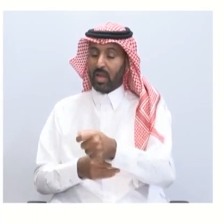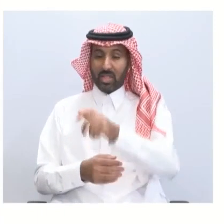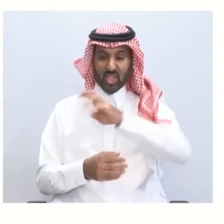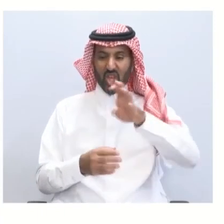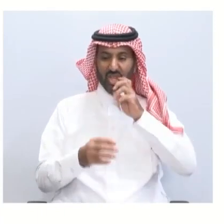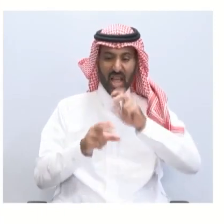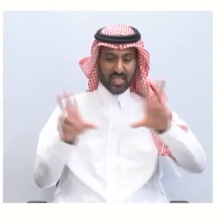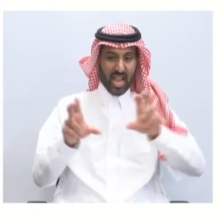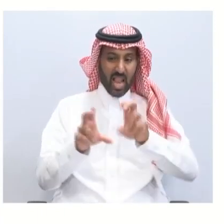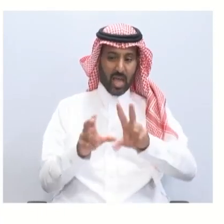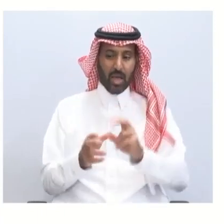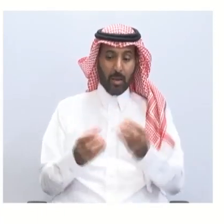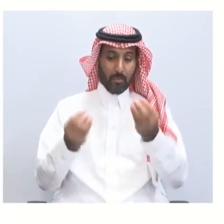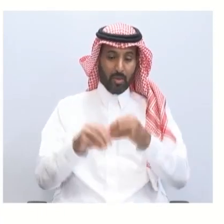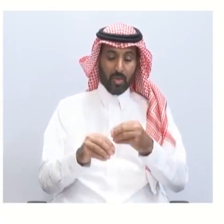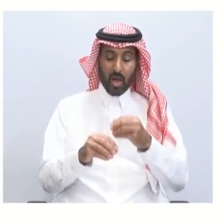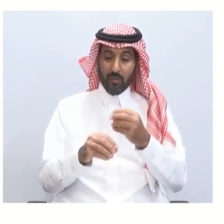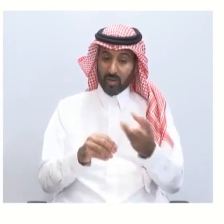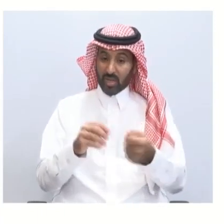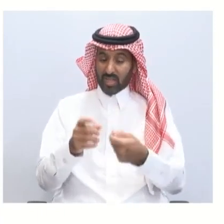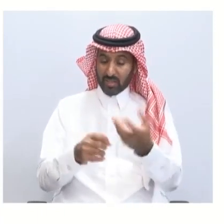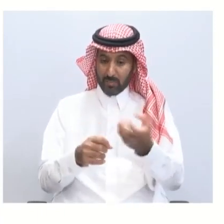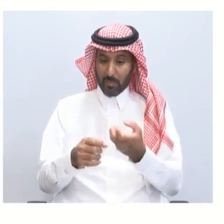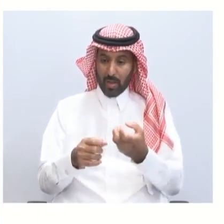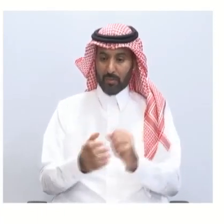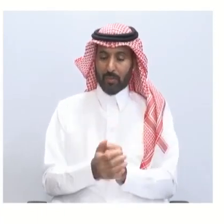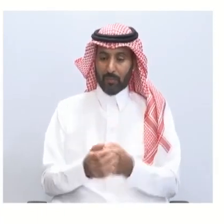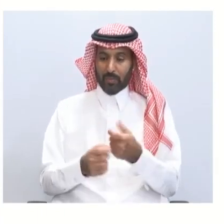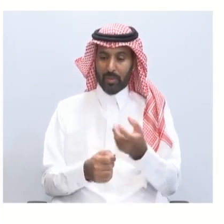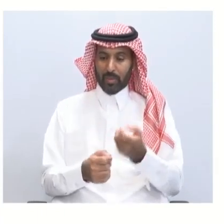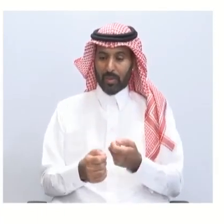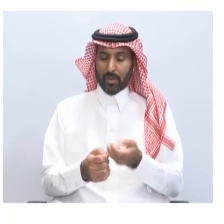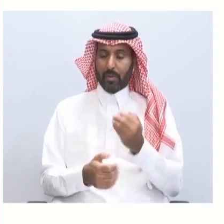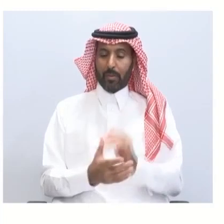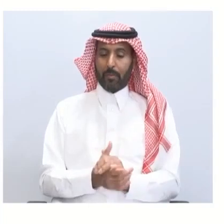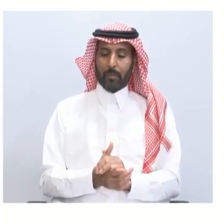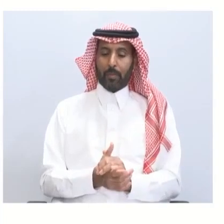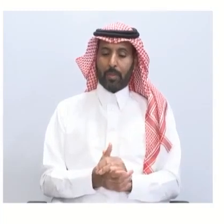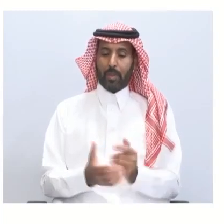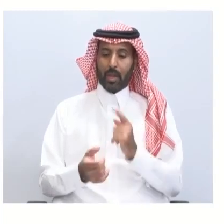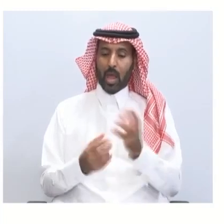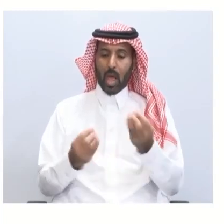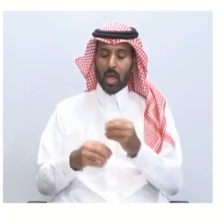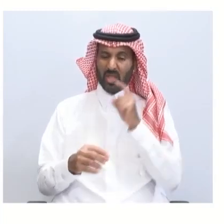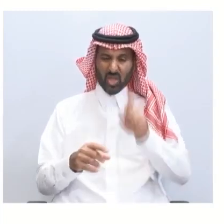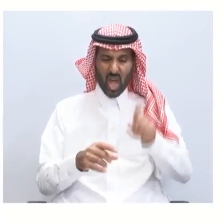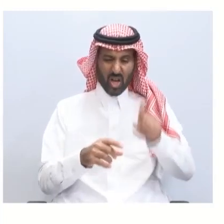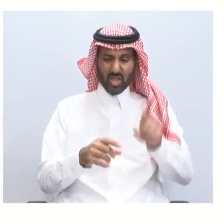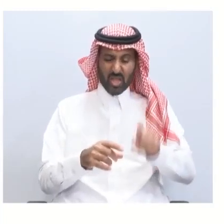العناد باضافه الى الكسب المادي باضافه الى الكسب المادي لعدد